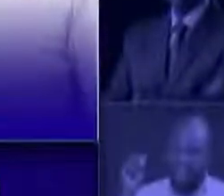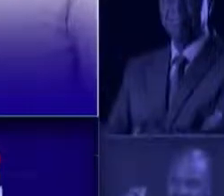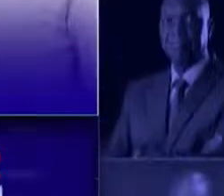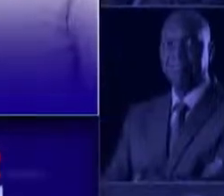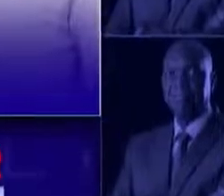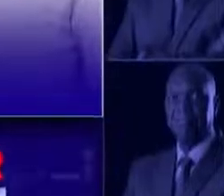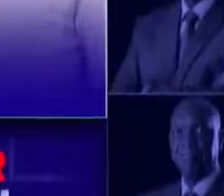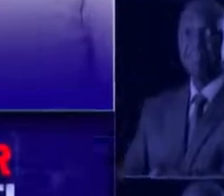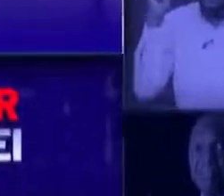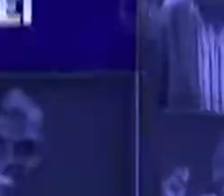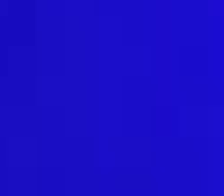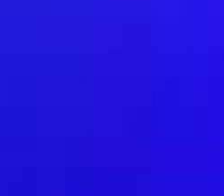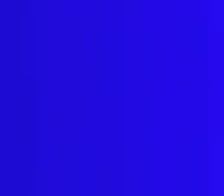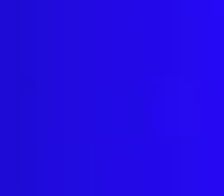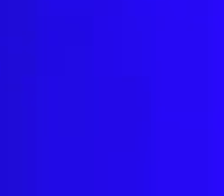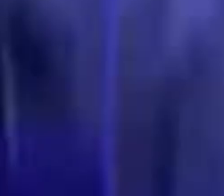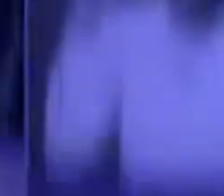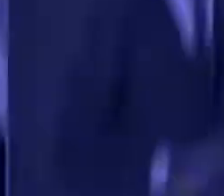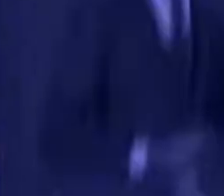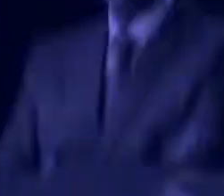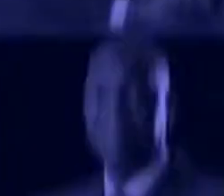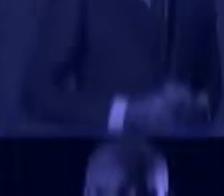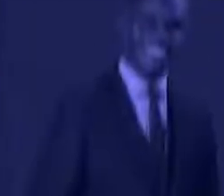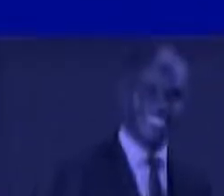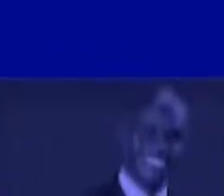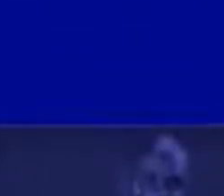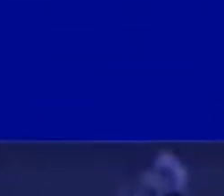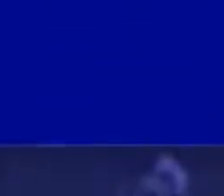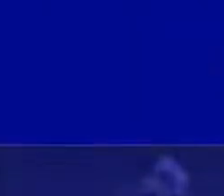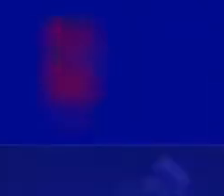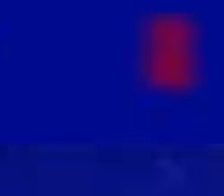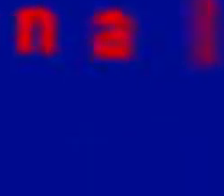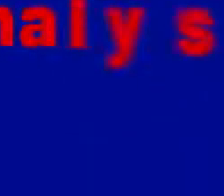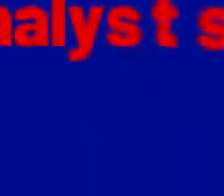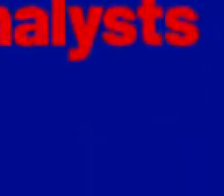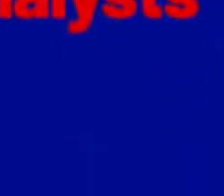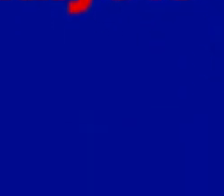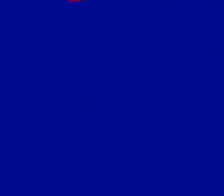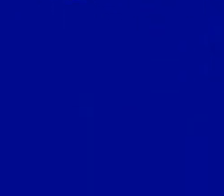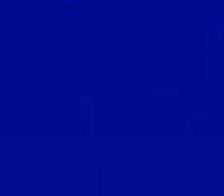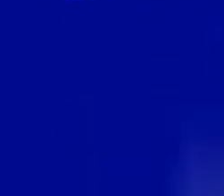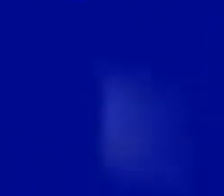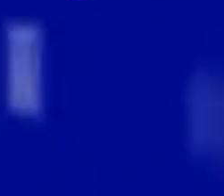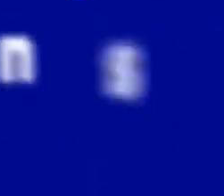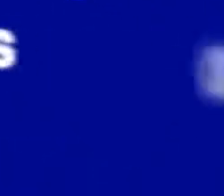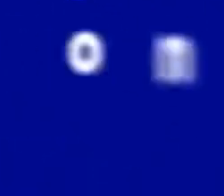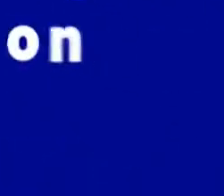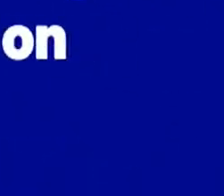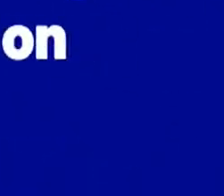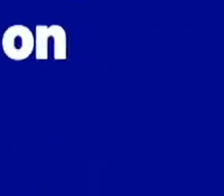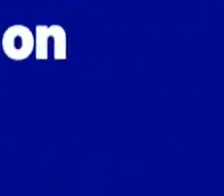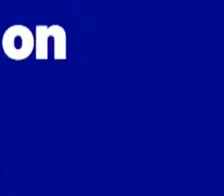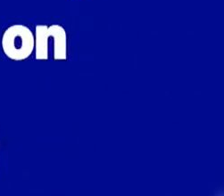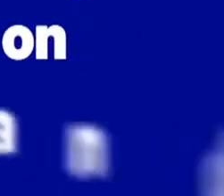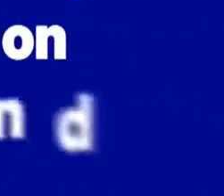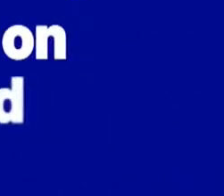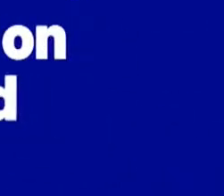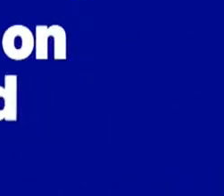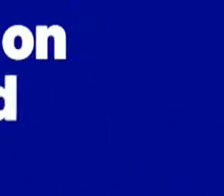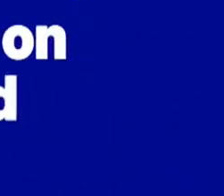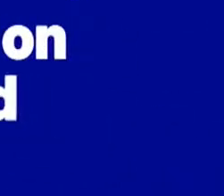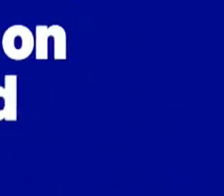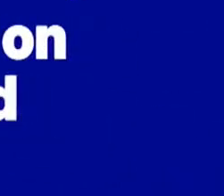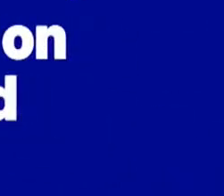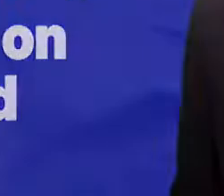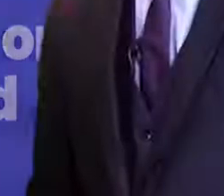Jeremiah Kioni, Edgar Kosgei, and a team of experienced political and governance analysts for powerful discussions on politics,